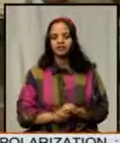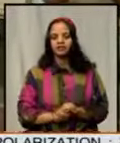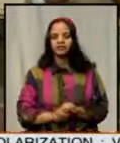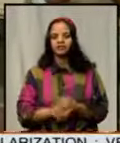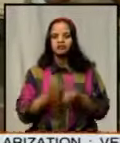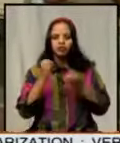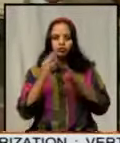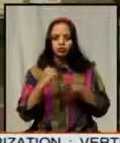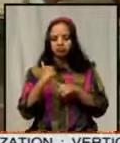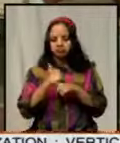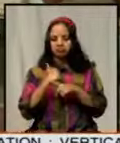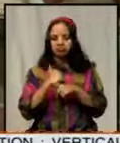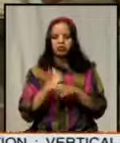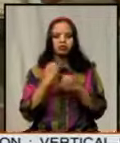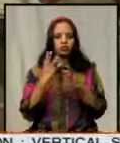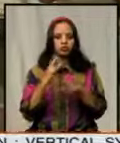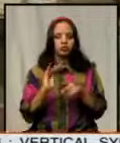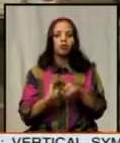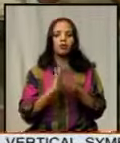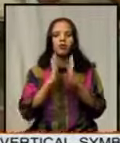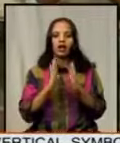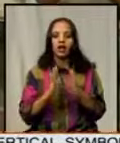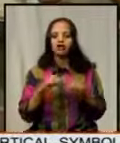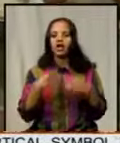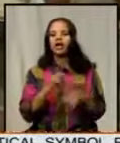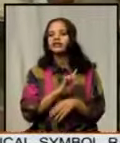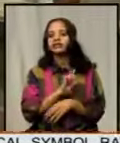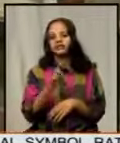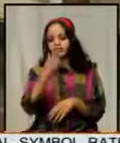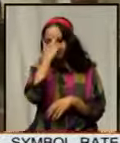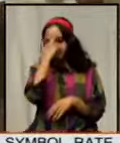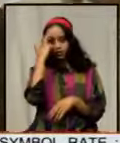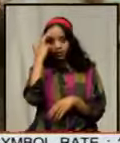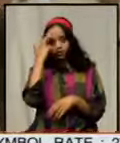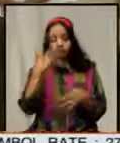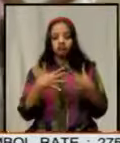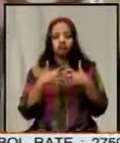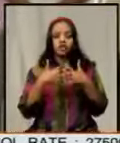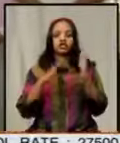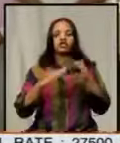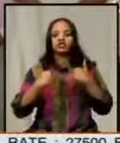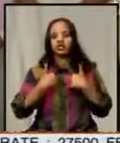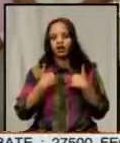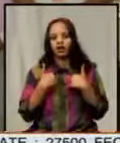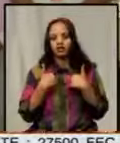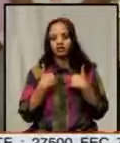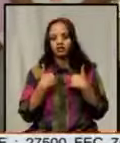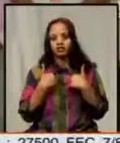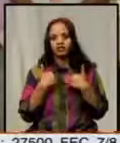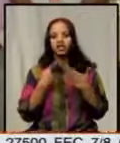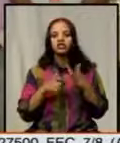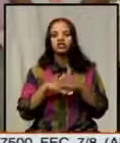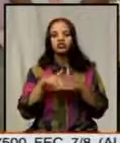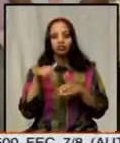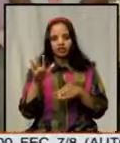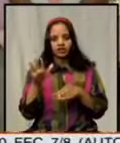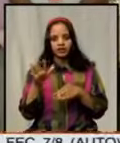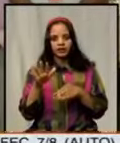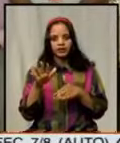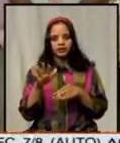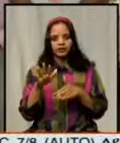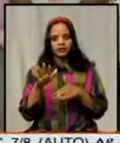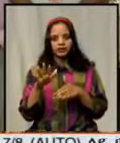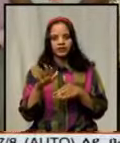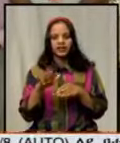በብዙ ኮርሶች በብዙ ሙያዎች አንሰጥም። ምክንያቱም የማሽን ችግር አለብን። ከዛ ውጭ